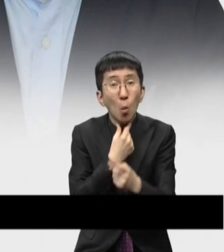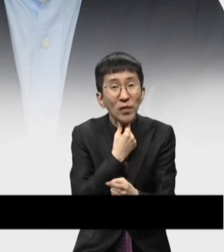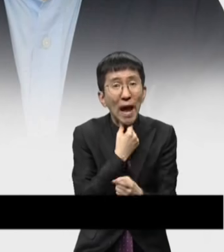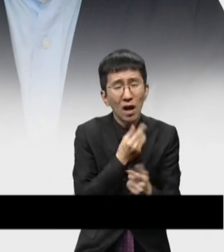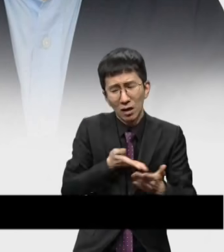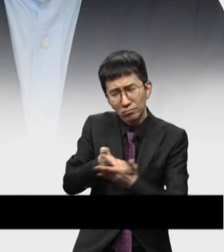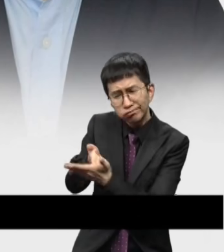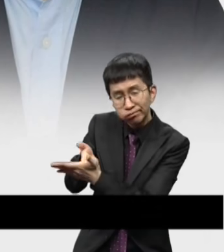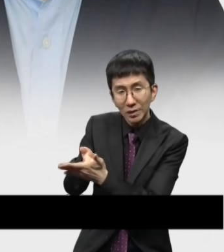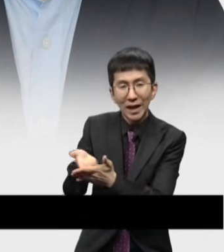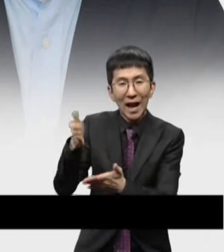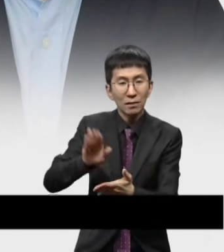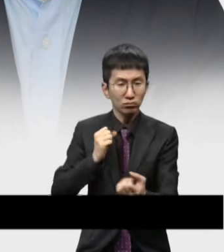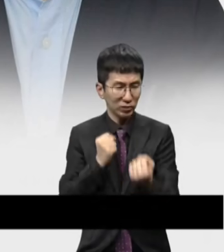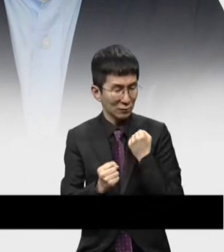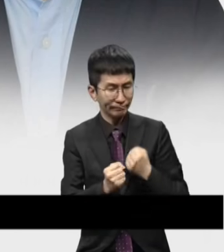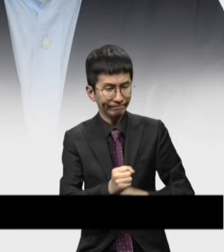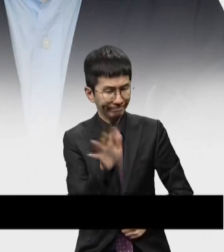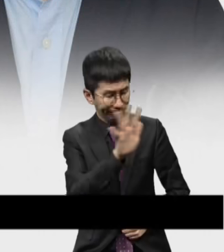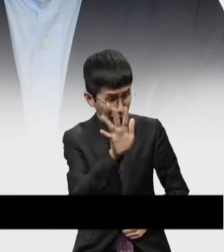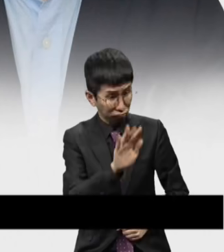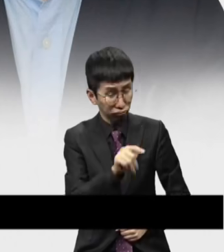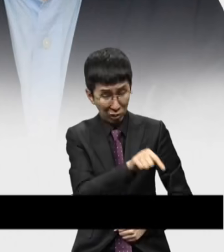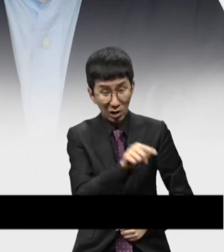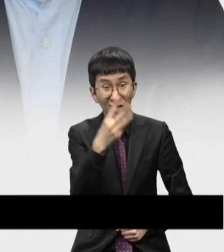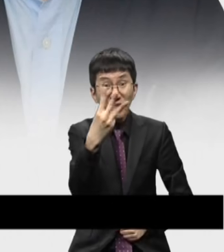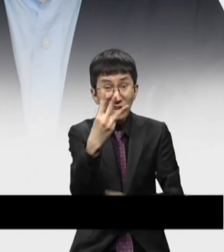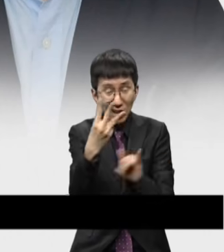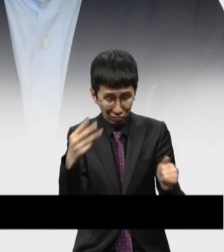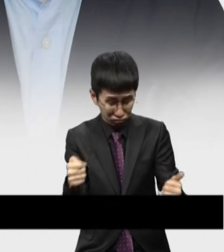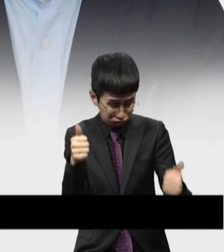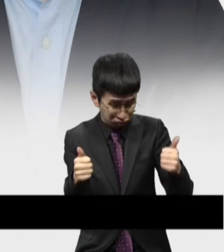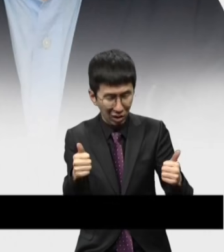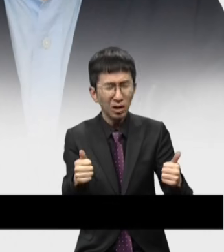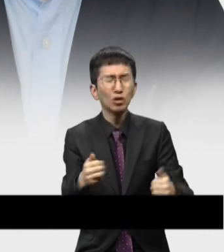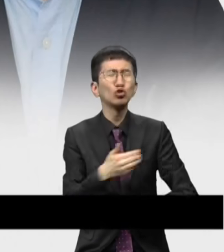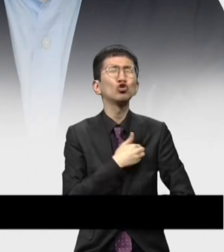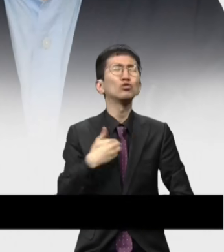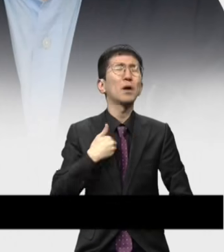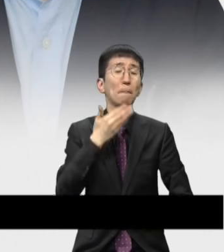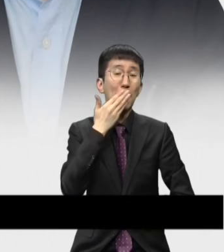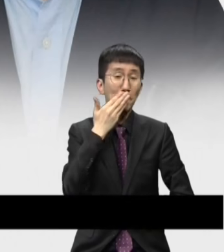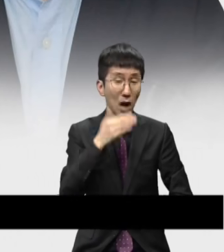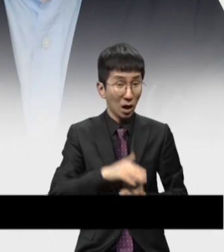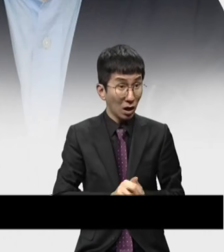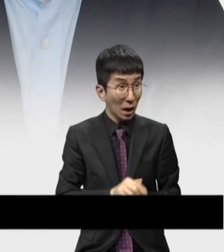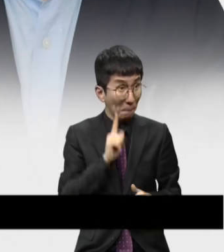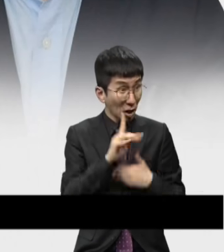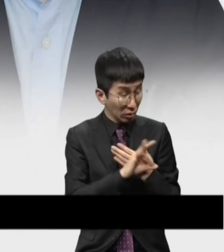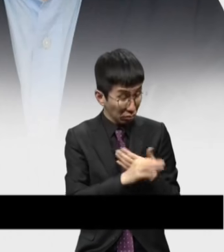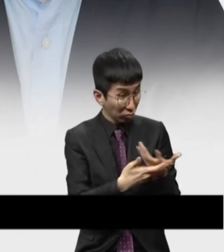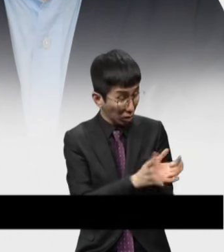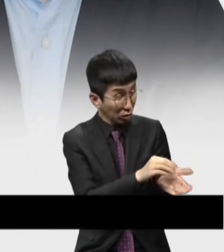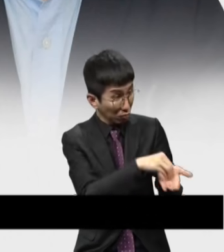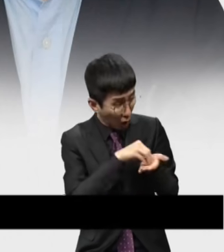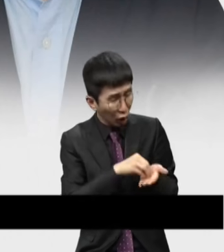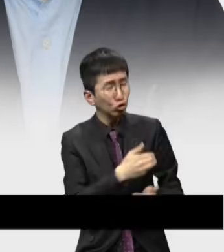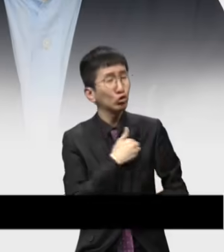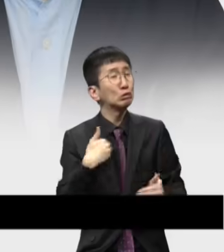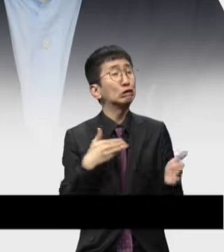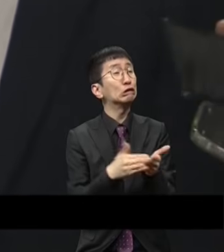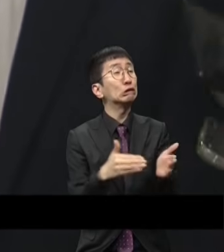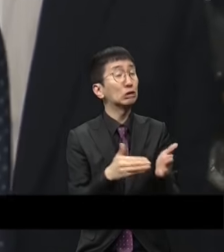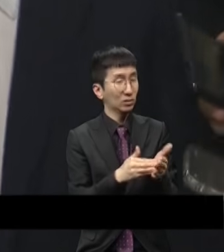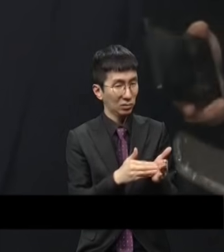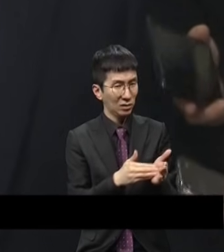대표의 승부수는 3자 구도라도 이긴다, 3월이면 충분, 안 대표가 입당하면 된다 등 김 위원장의 방어에